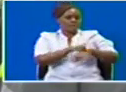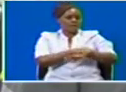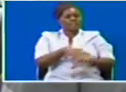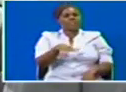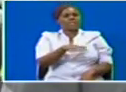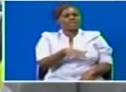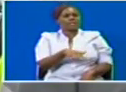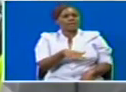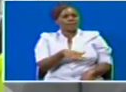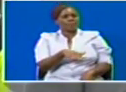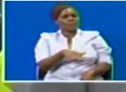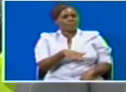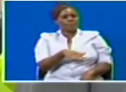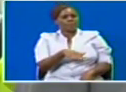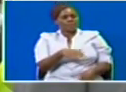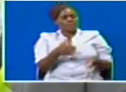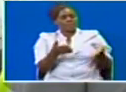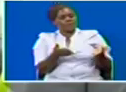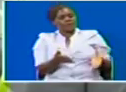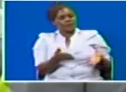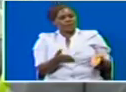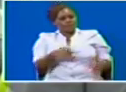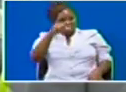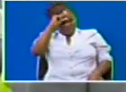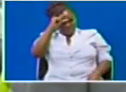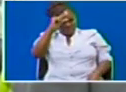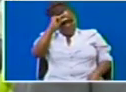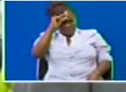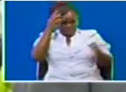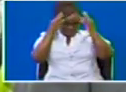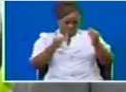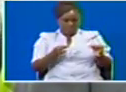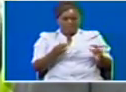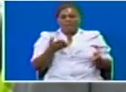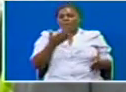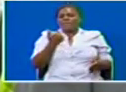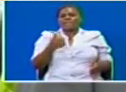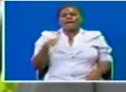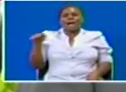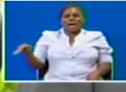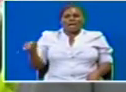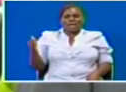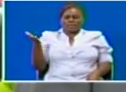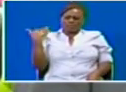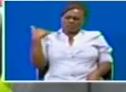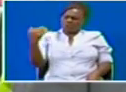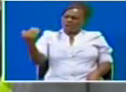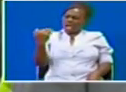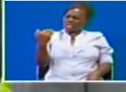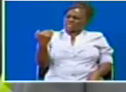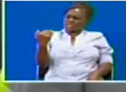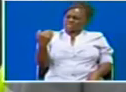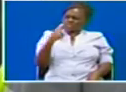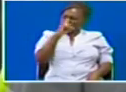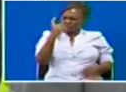ya Marakwet. Kwa hivyo hata serikali ingechukua hii hatua mapema sana. Tulikuwa tukiulizana serikali